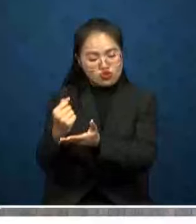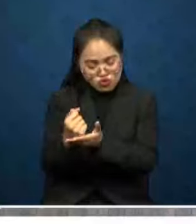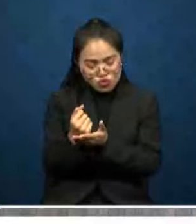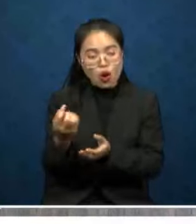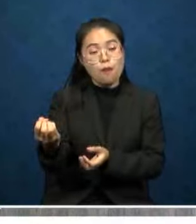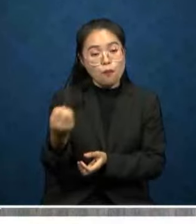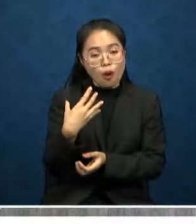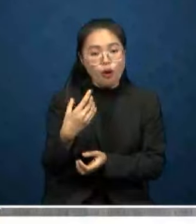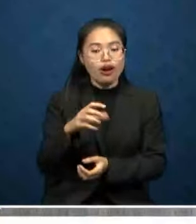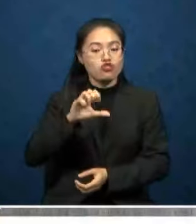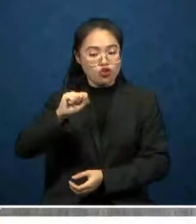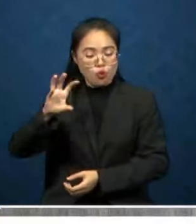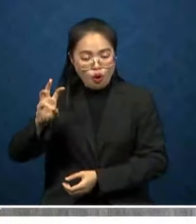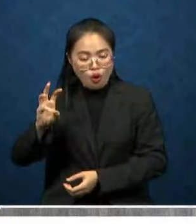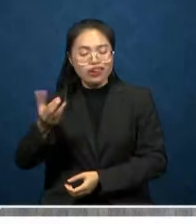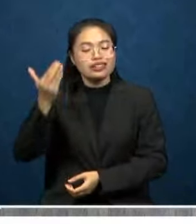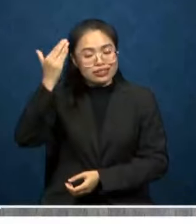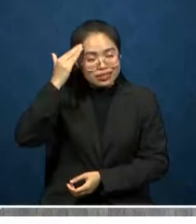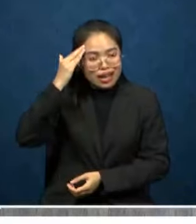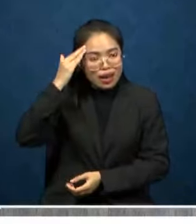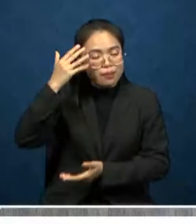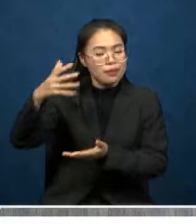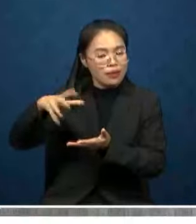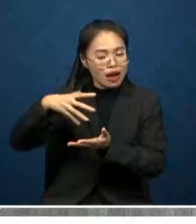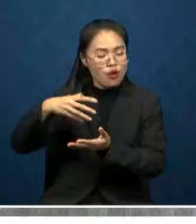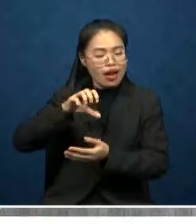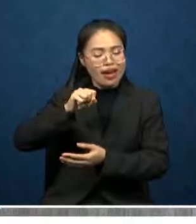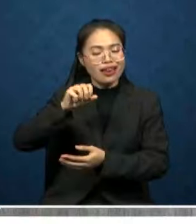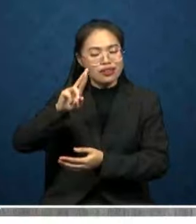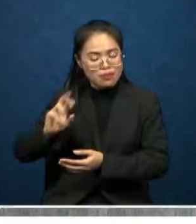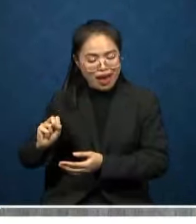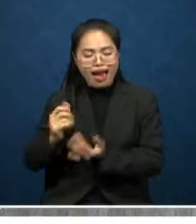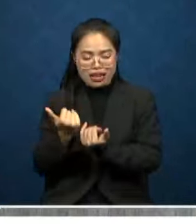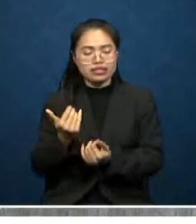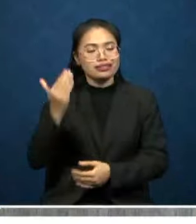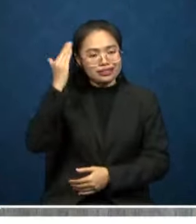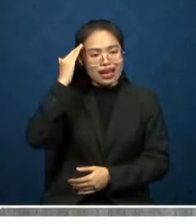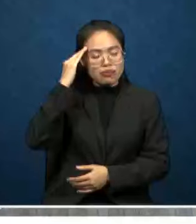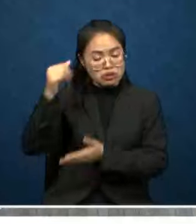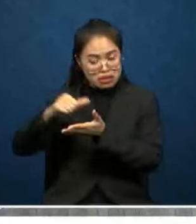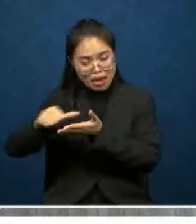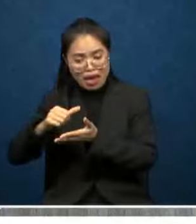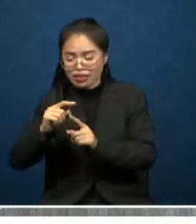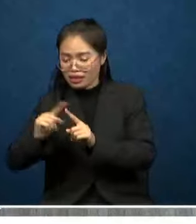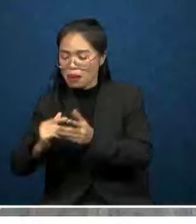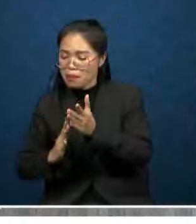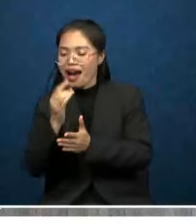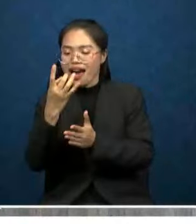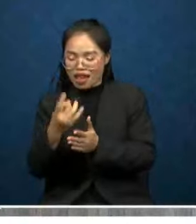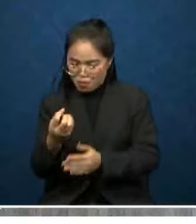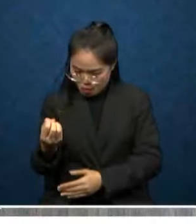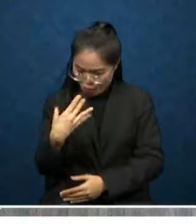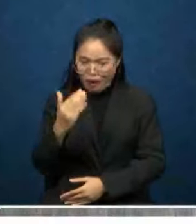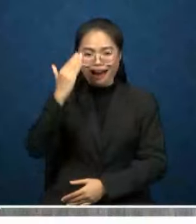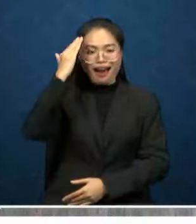เพื่อนสมาชิกวุฒิสภาหรือวุฒิสภาแห่งนี้ได้รับทราบด้วยจะในช่องทางใดก็ตามเพราะว่าทุกช่อง